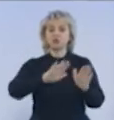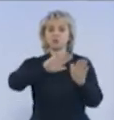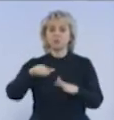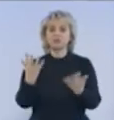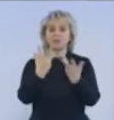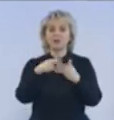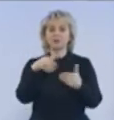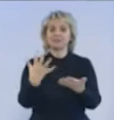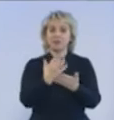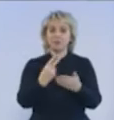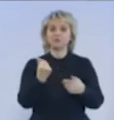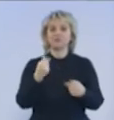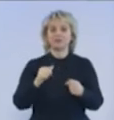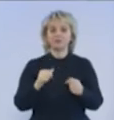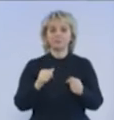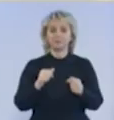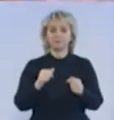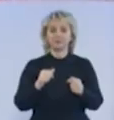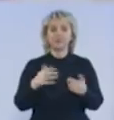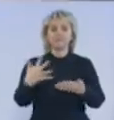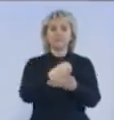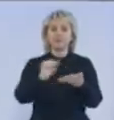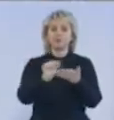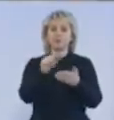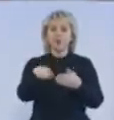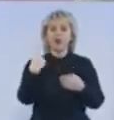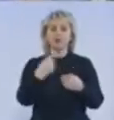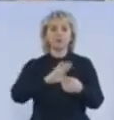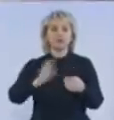после подсчета заработанных денег. Собирать макулатуры